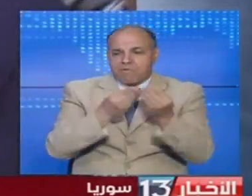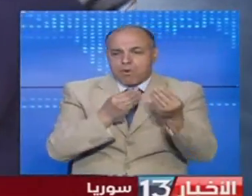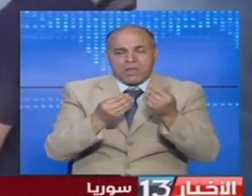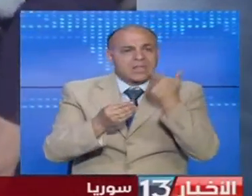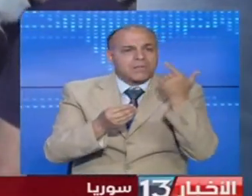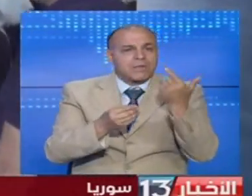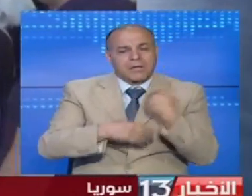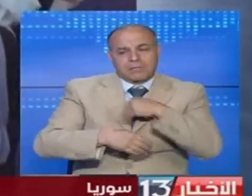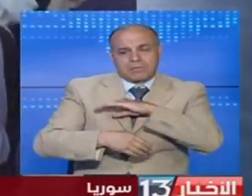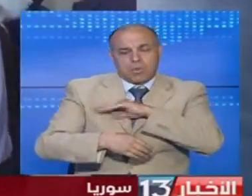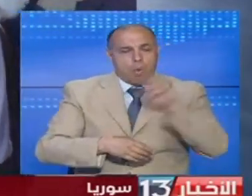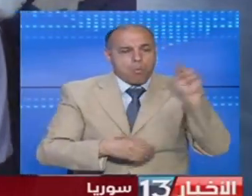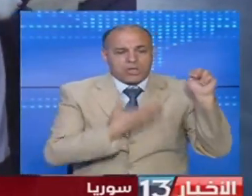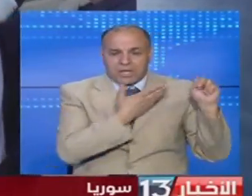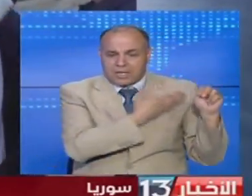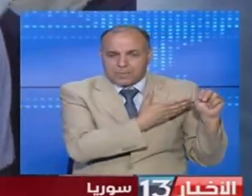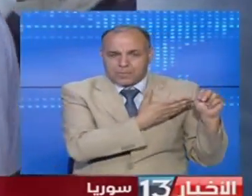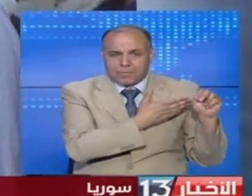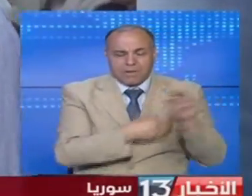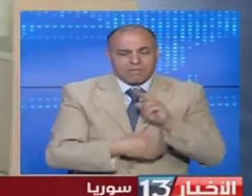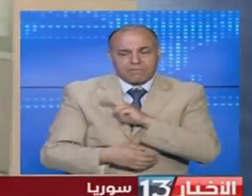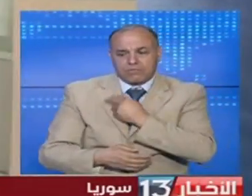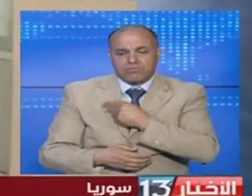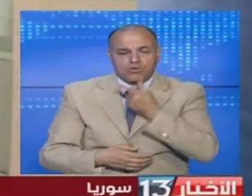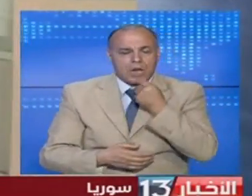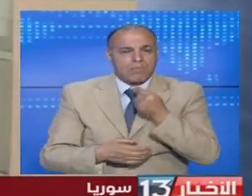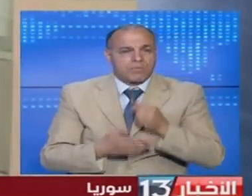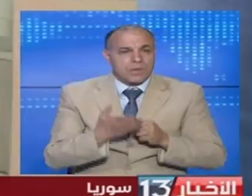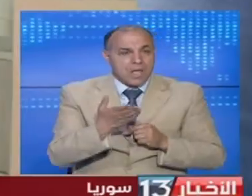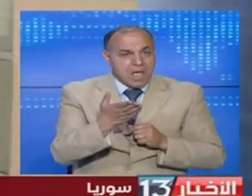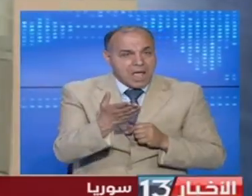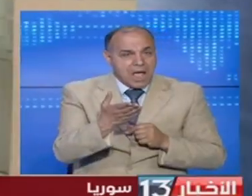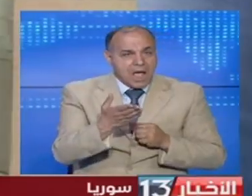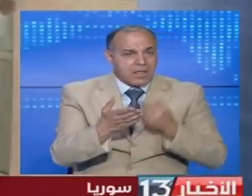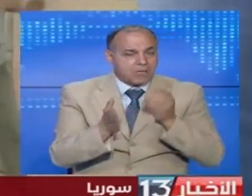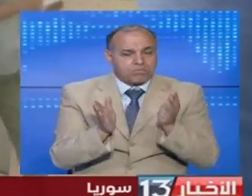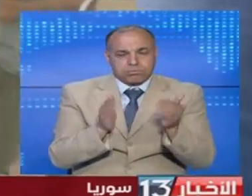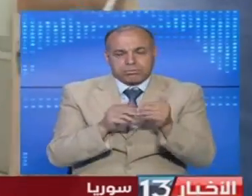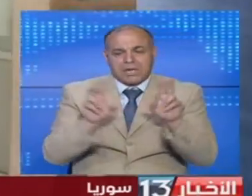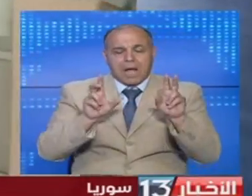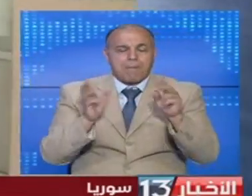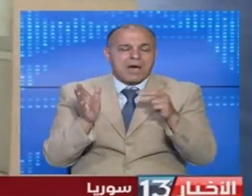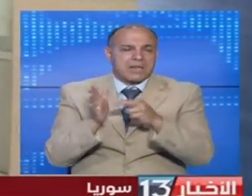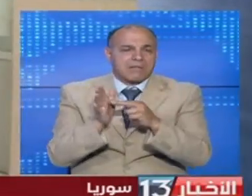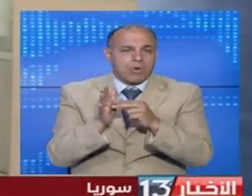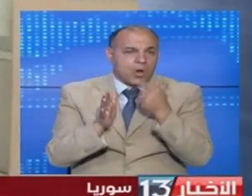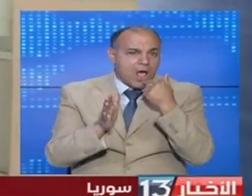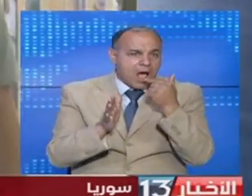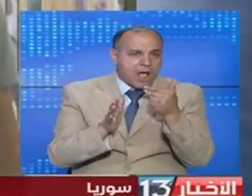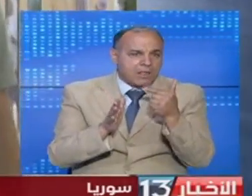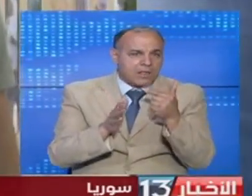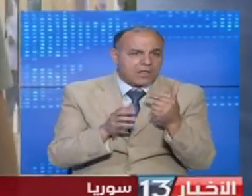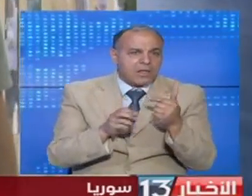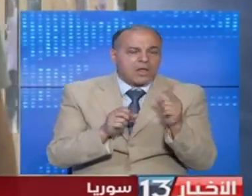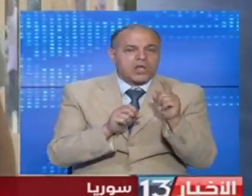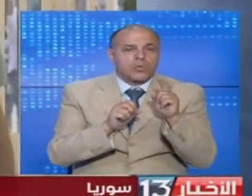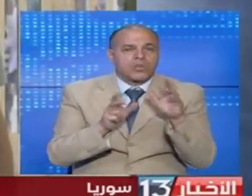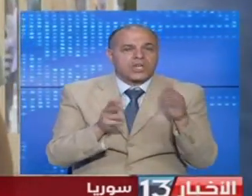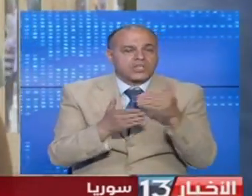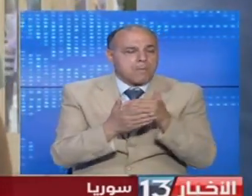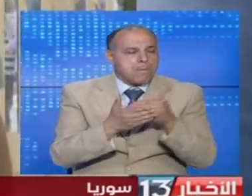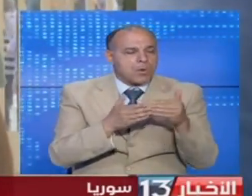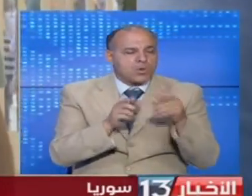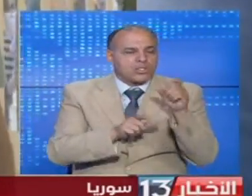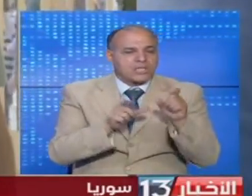برعايه الامم المتحده في جنيف وفقا لوكاله الانباء السوريه سانا فان نحو ثمانيه عشر مليون